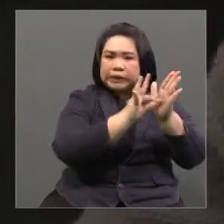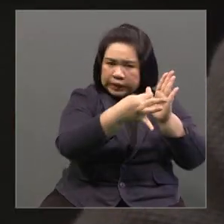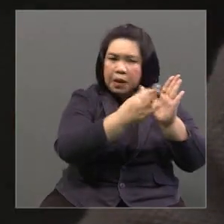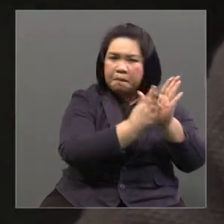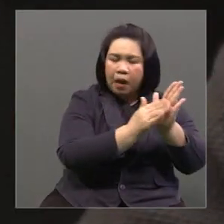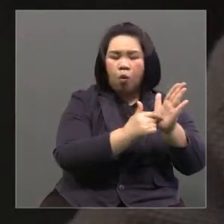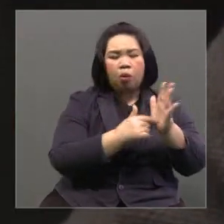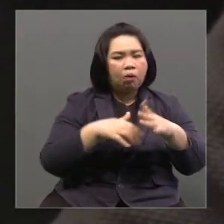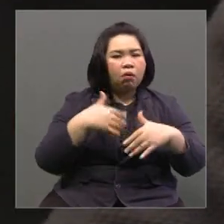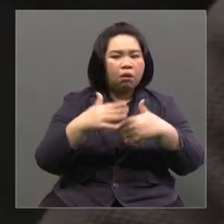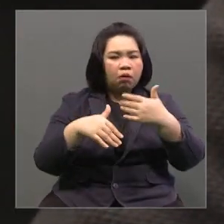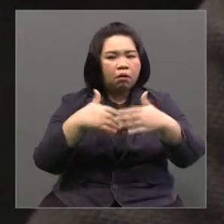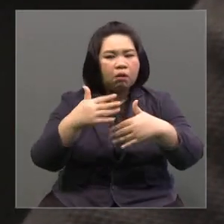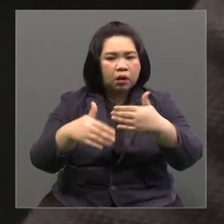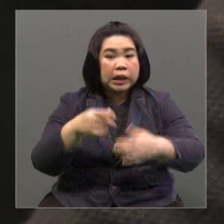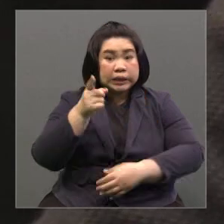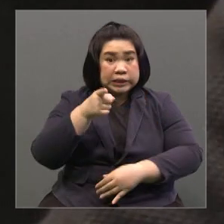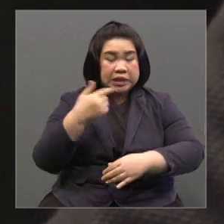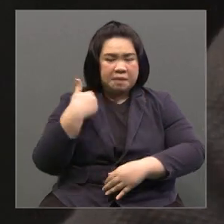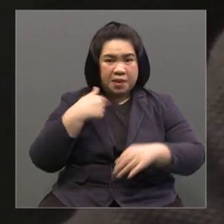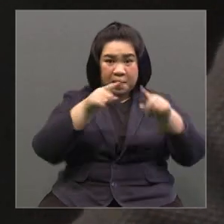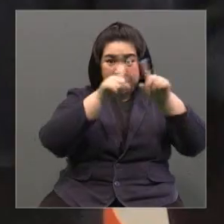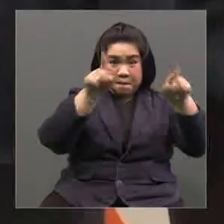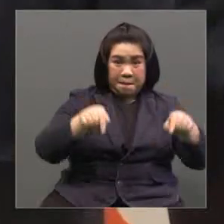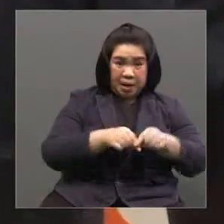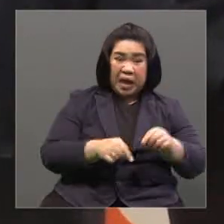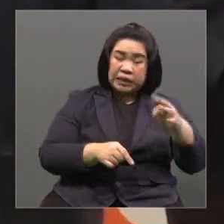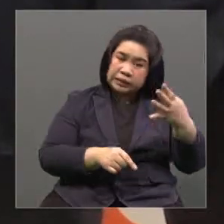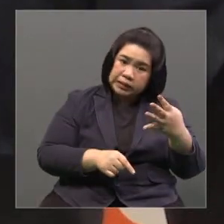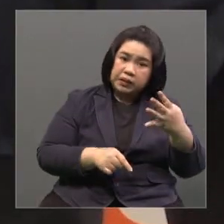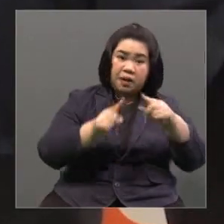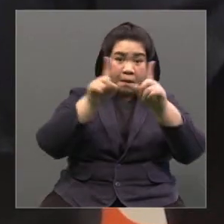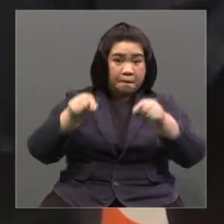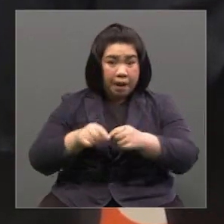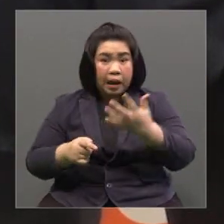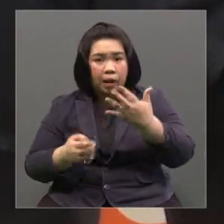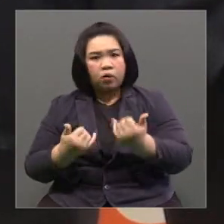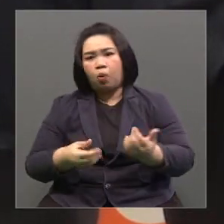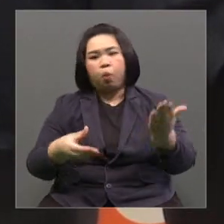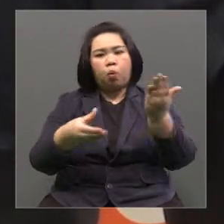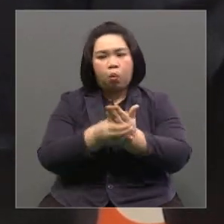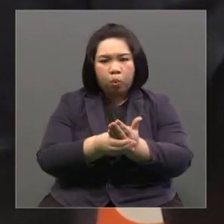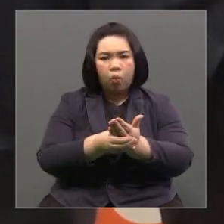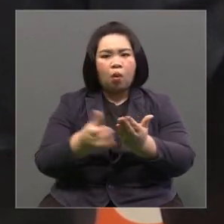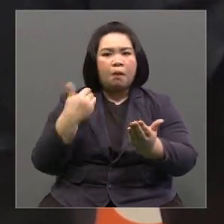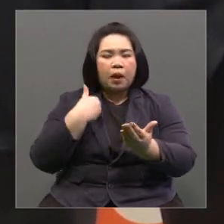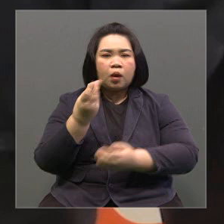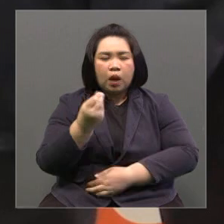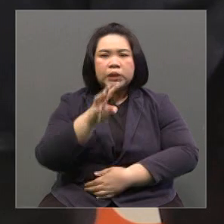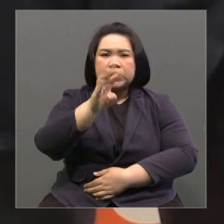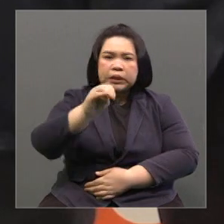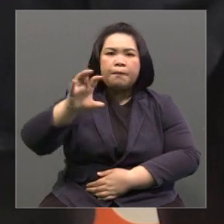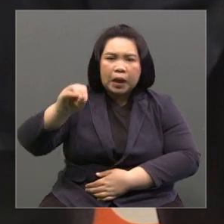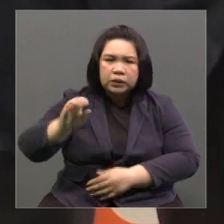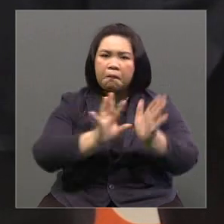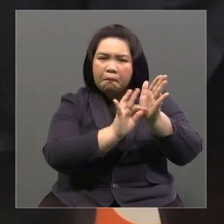ฒนามาเรื่อยๆจาก4ถึง5ป้ายตอนนี้มีอยู่เนี่ยมาเป็นแฟ้มเลยนะ40ถึง50